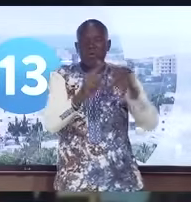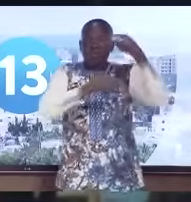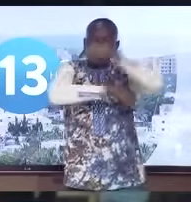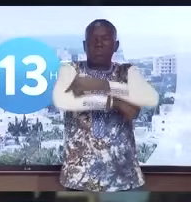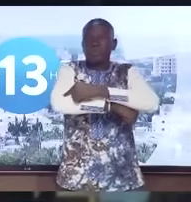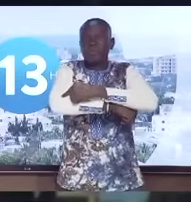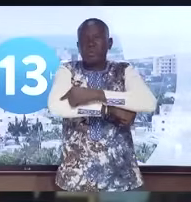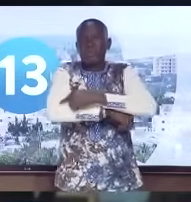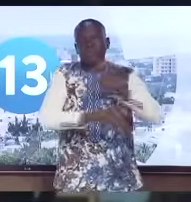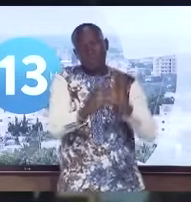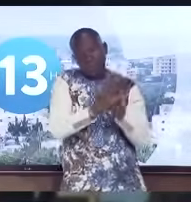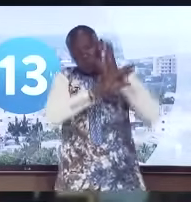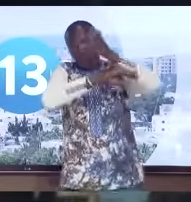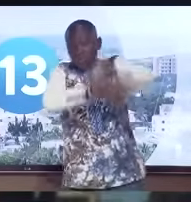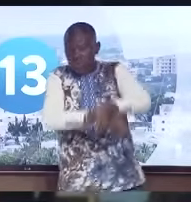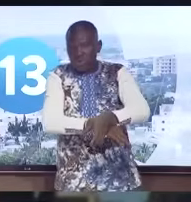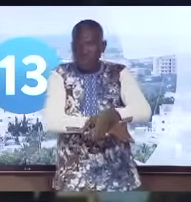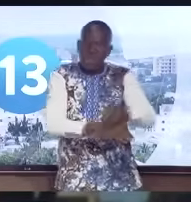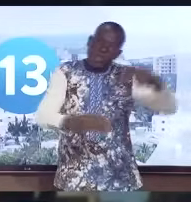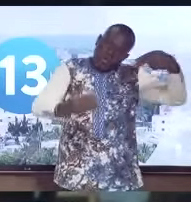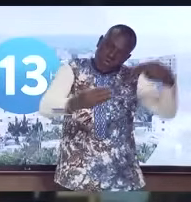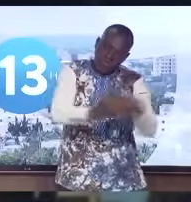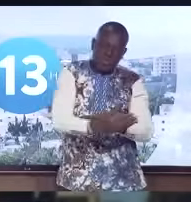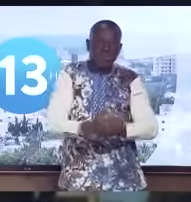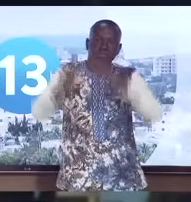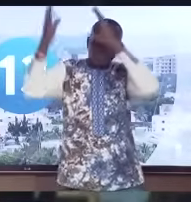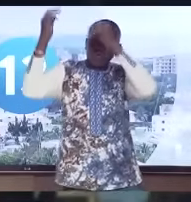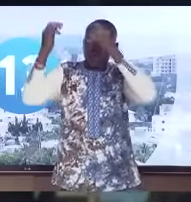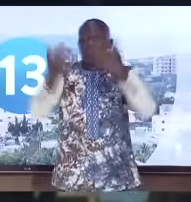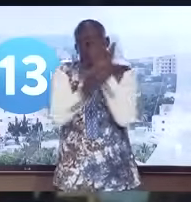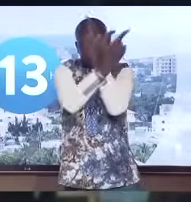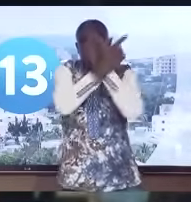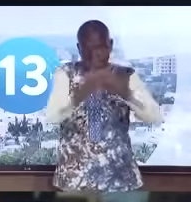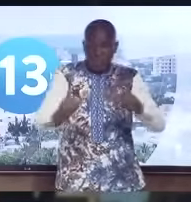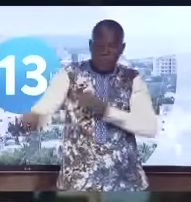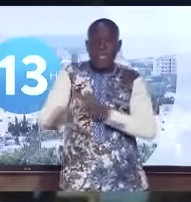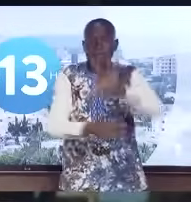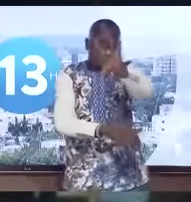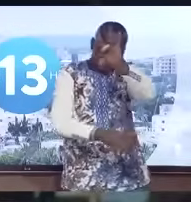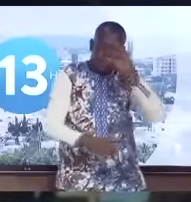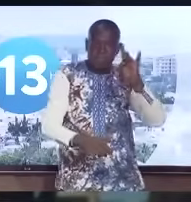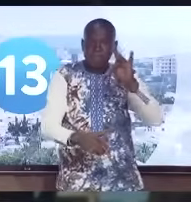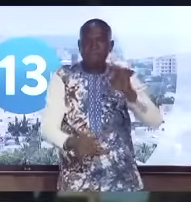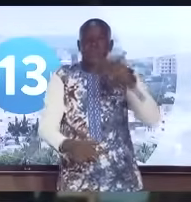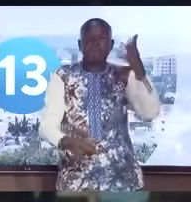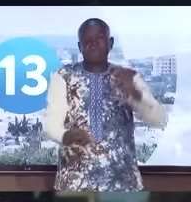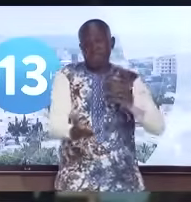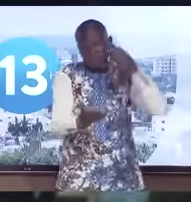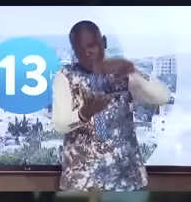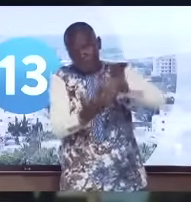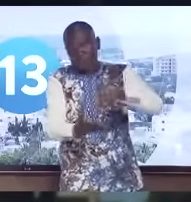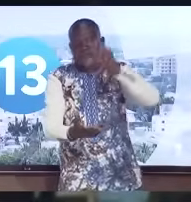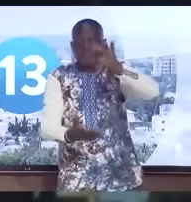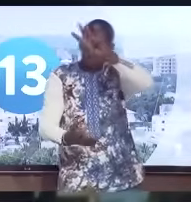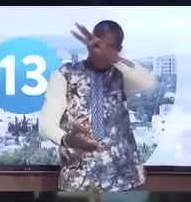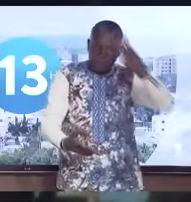la colonisation. Une nouvelle ère d'espoir, d'une liberté d'action retrouvée, 5 août 1960,